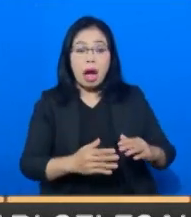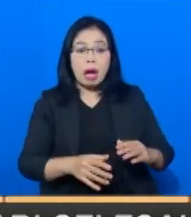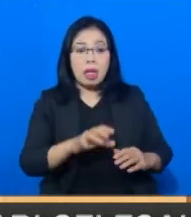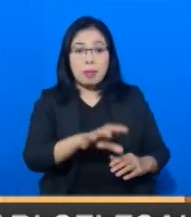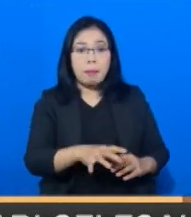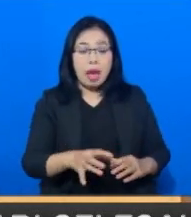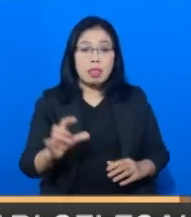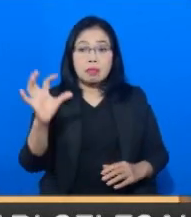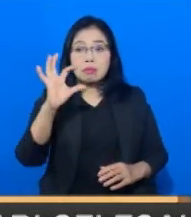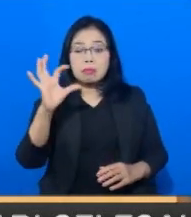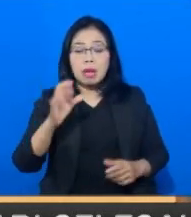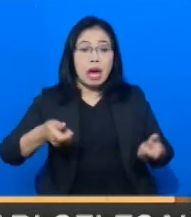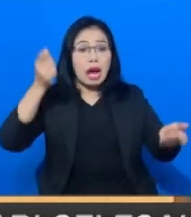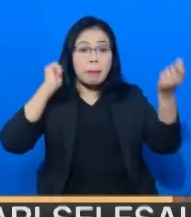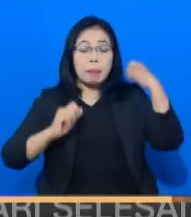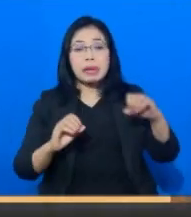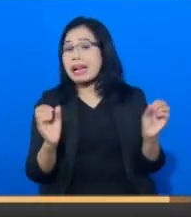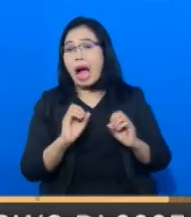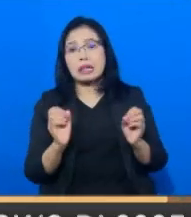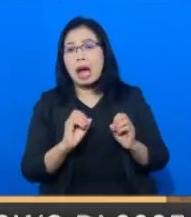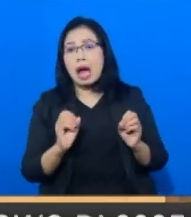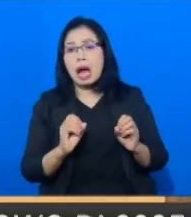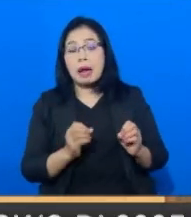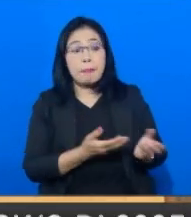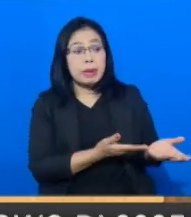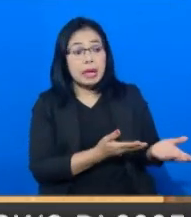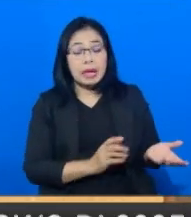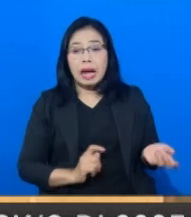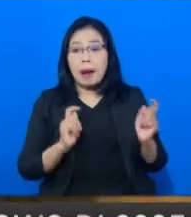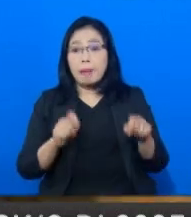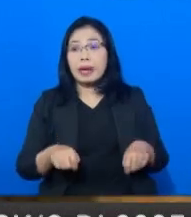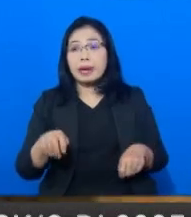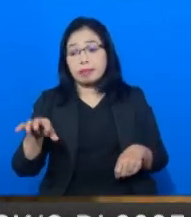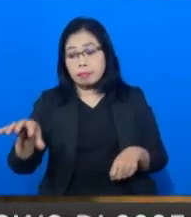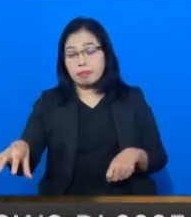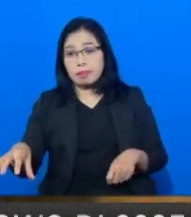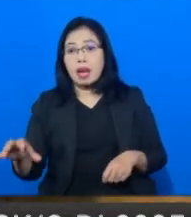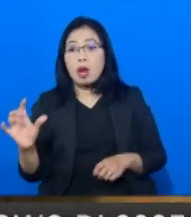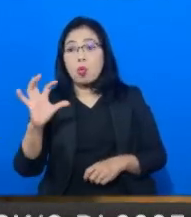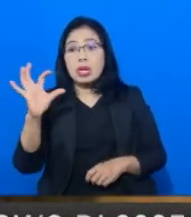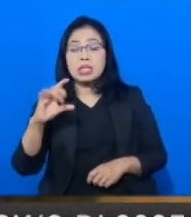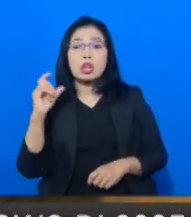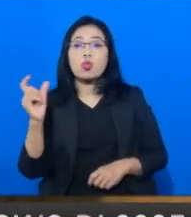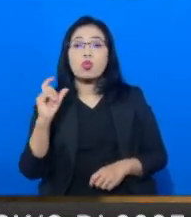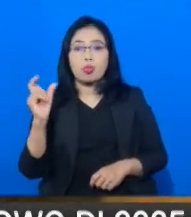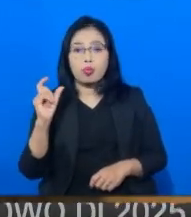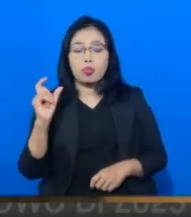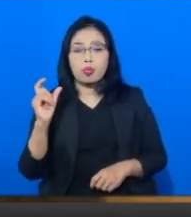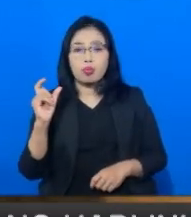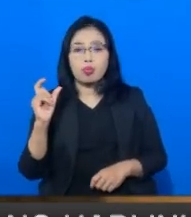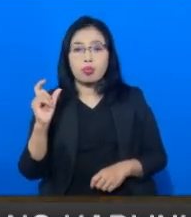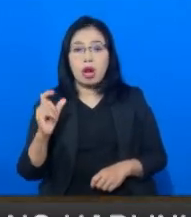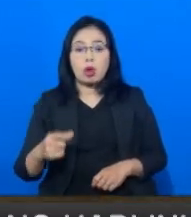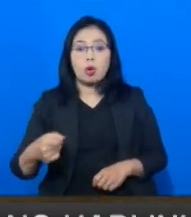cuci kakus, Wahyudi menggunakan MCK umum tidak jauh dari kamar kontrakannya. Dan Wahyudi bersama keluarganya harus